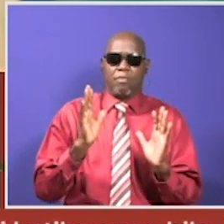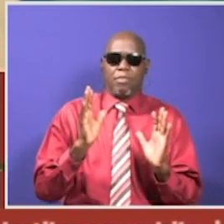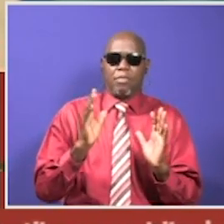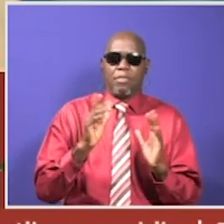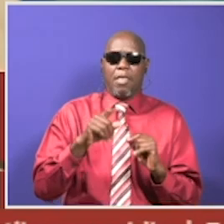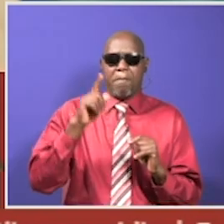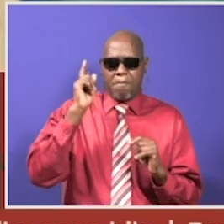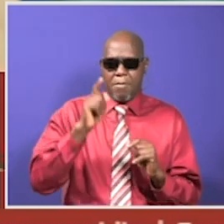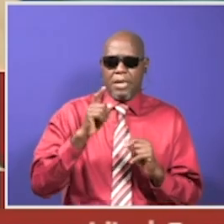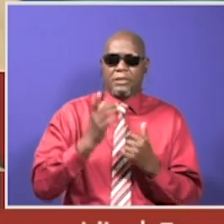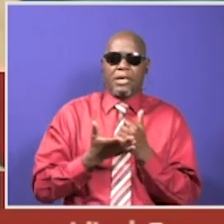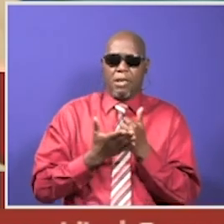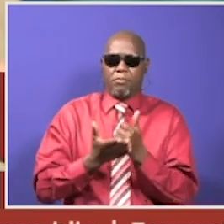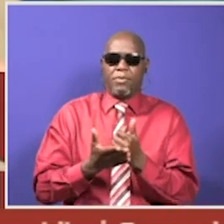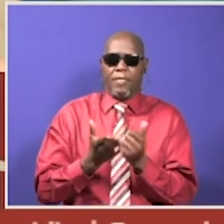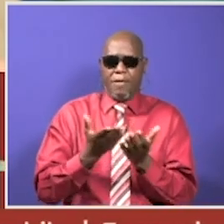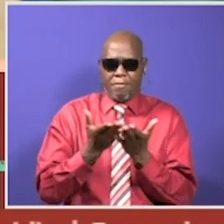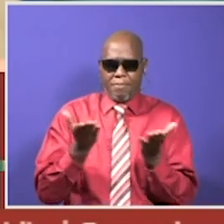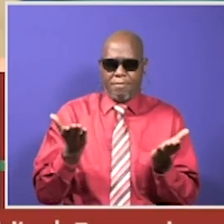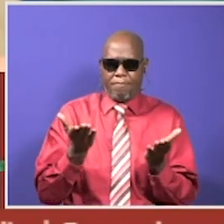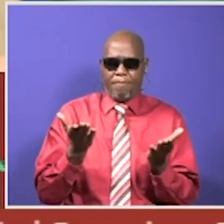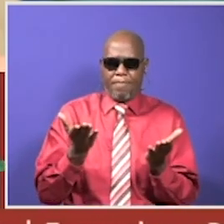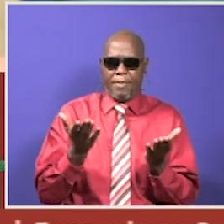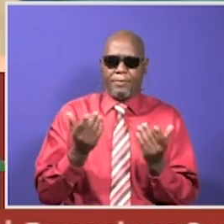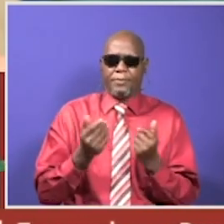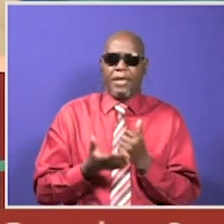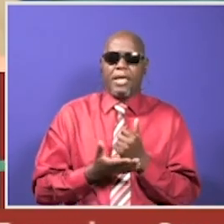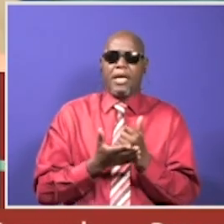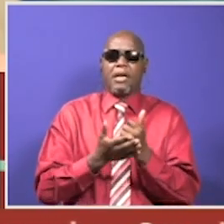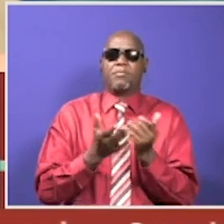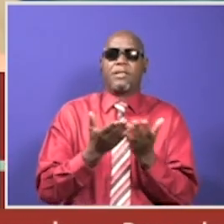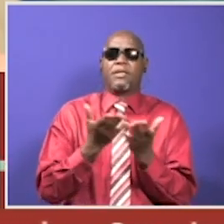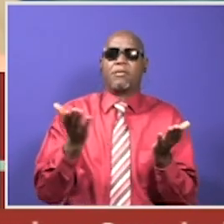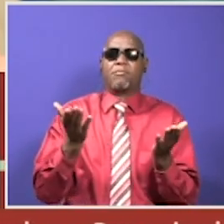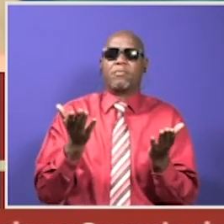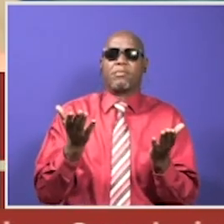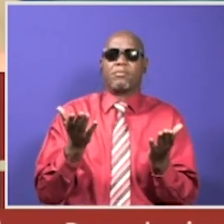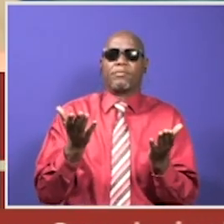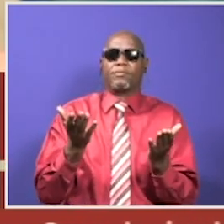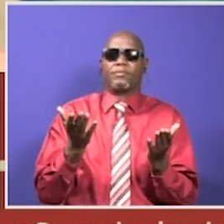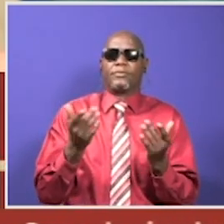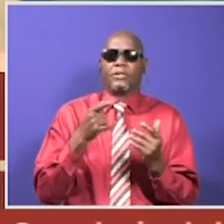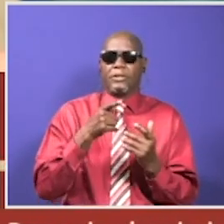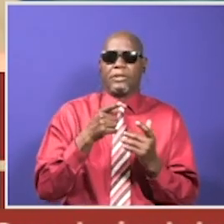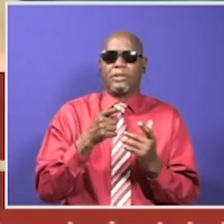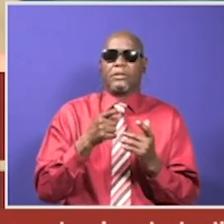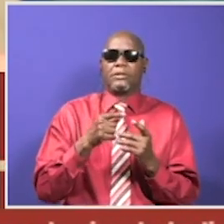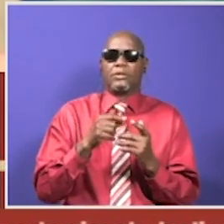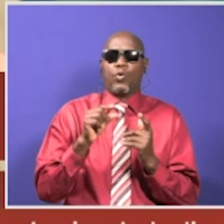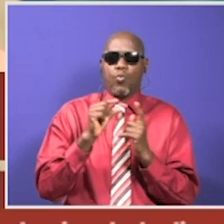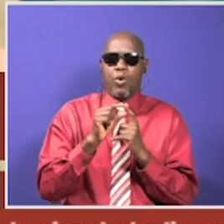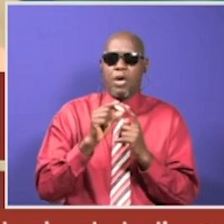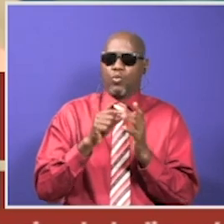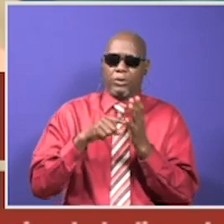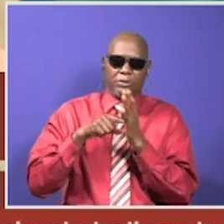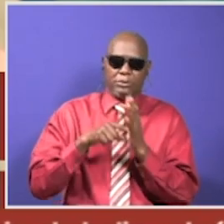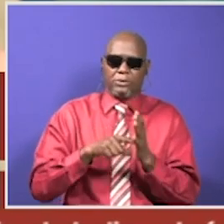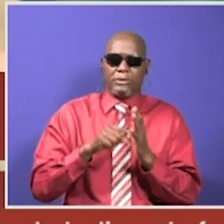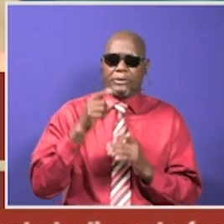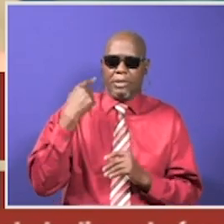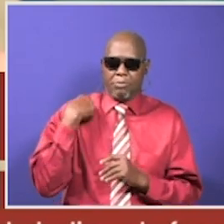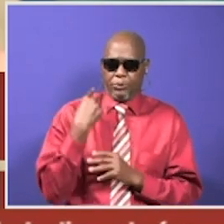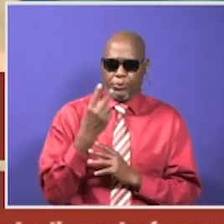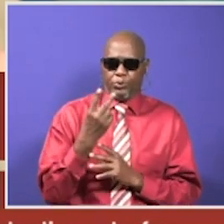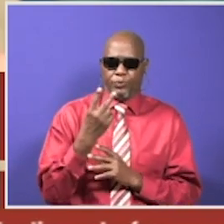wanahitaji kusaidiwa. Kwa hivyo kusaidiwa tu kwa kuwa hawa wenyewe hawawezi ni neno ambalo tunahimiza. Pili, ya kwamba mlemavu